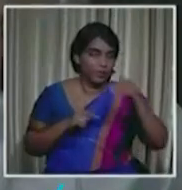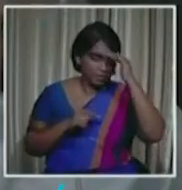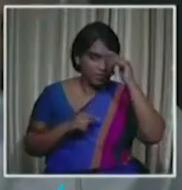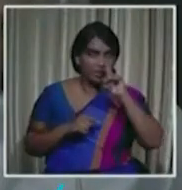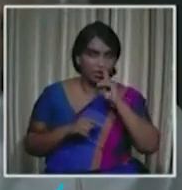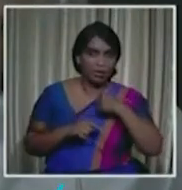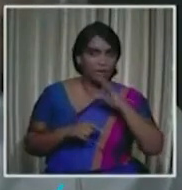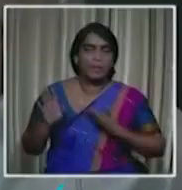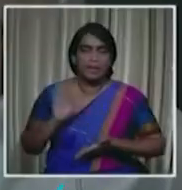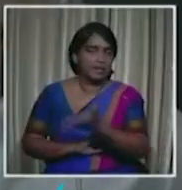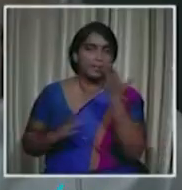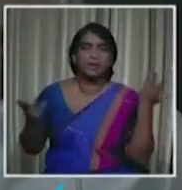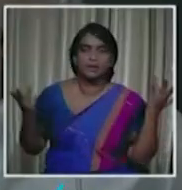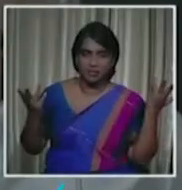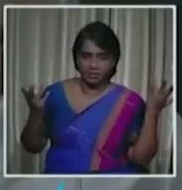මට කැඳෙව්වා ඉතින් මං ගියේ නැහැ